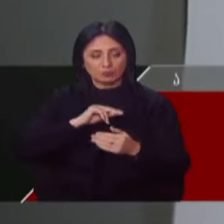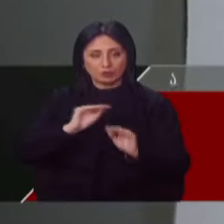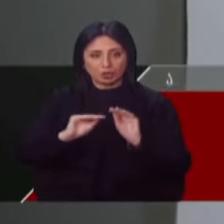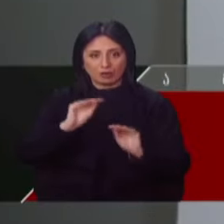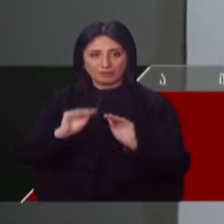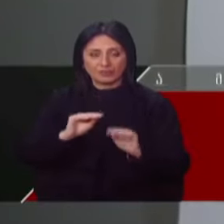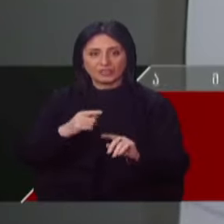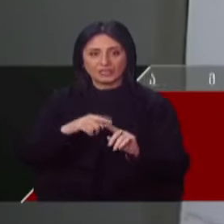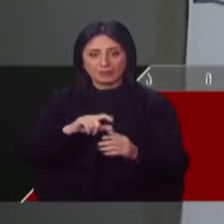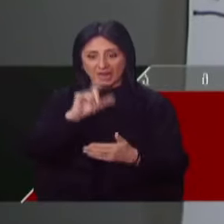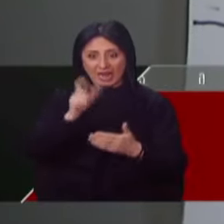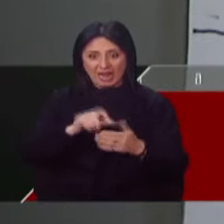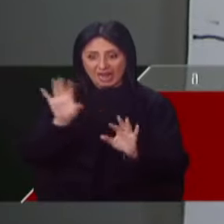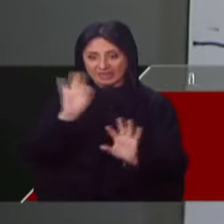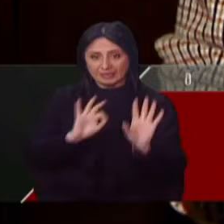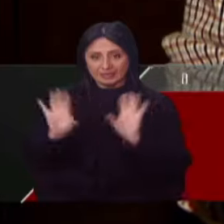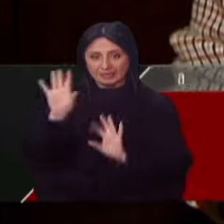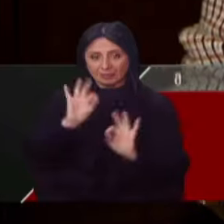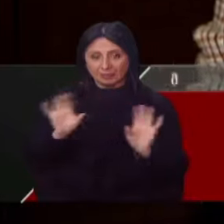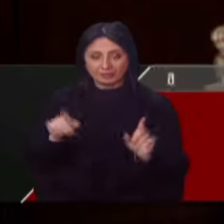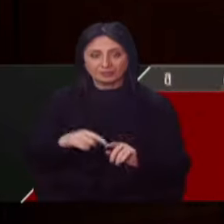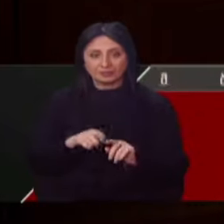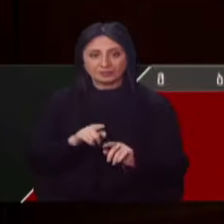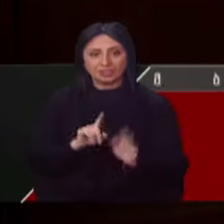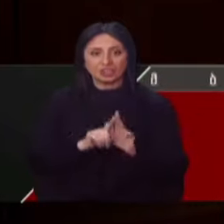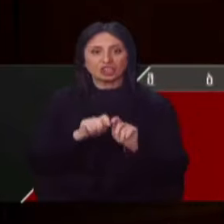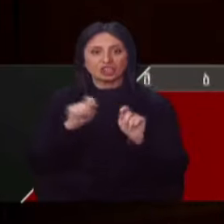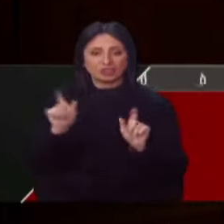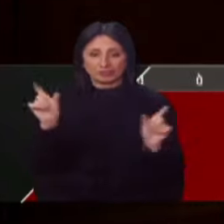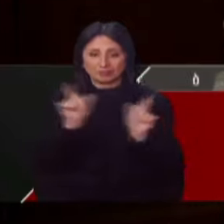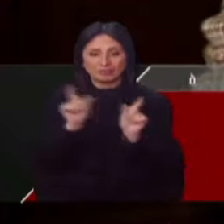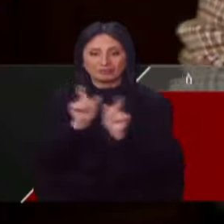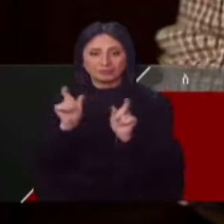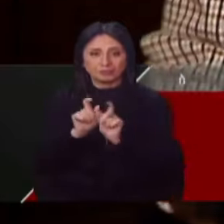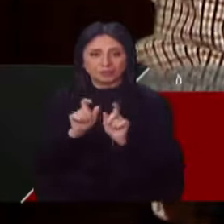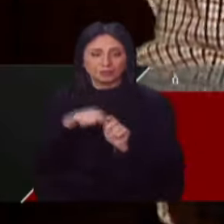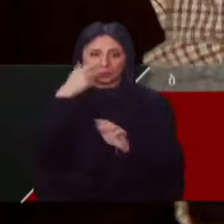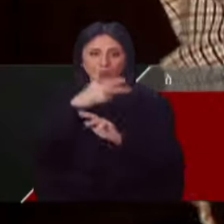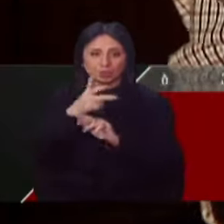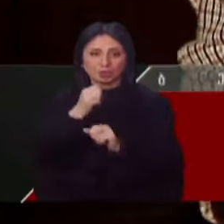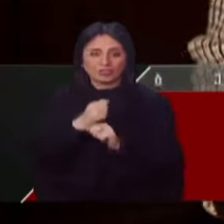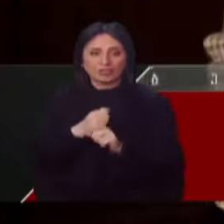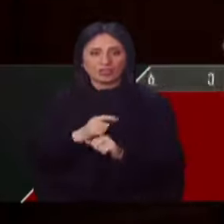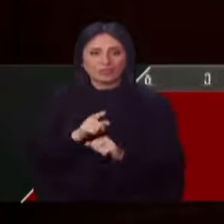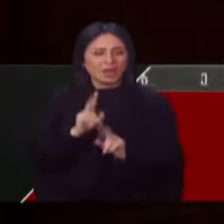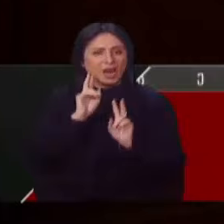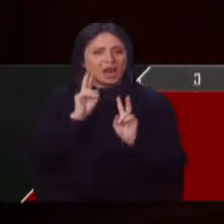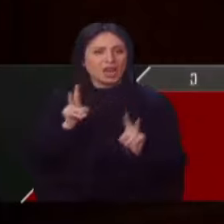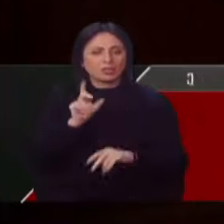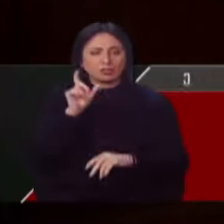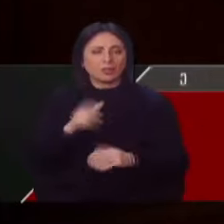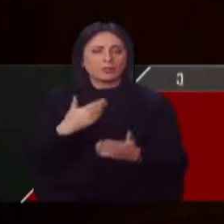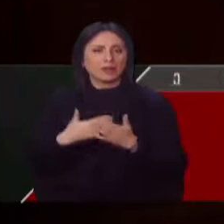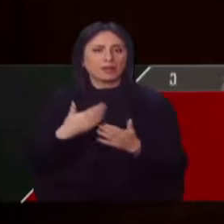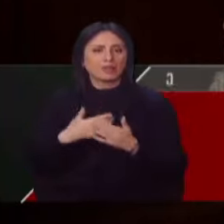imushaves. Am lexebidan gamomdinare, șeponit siujetec. Sul rom aritsodes